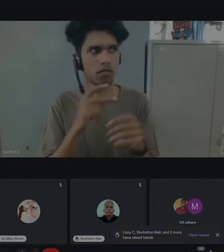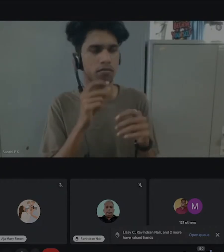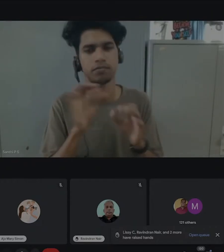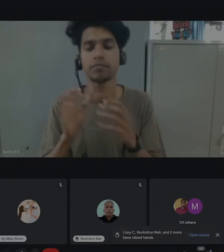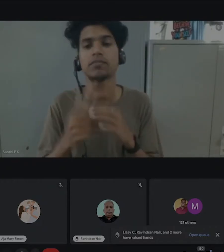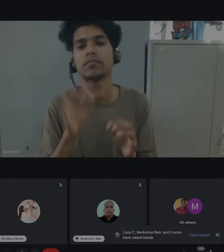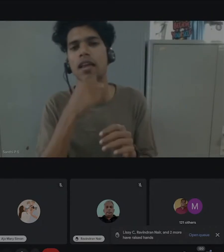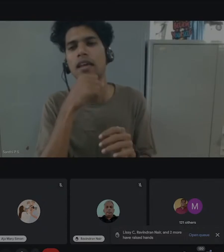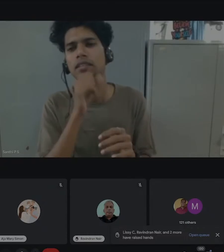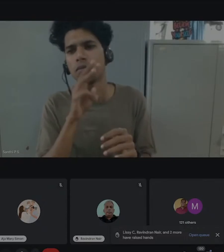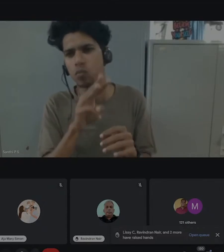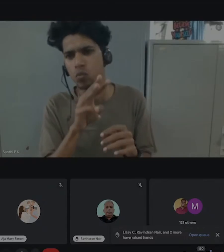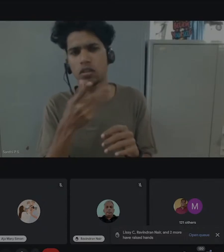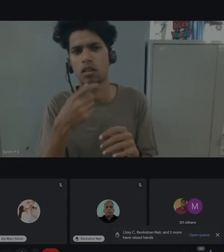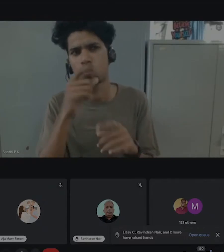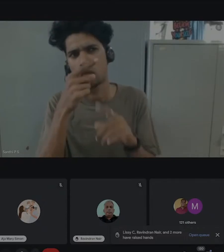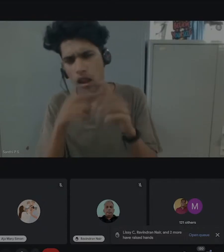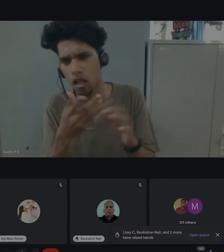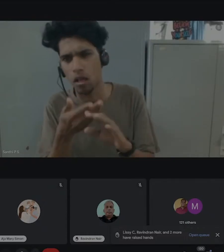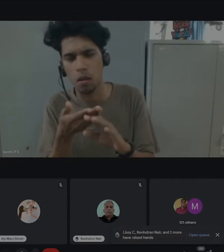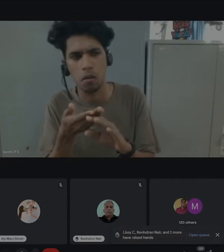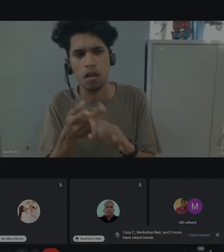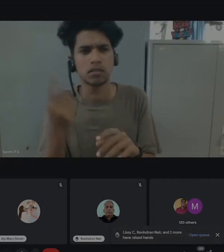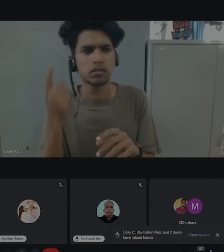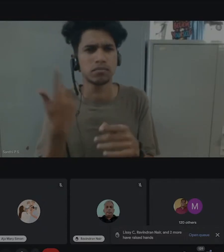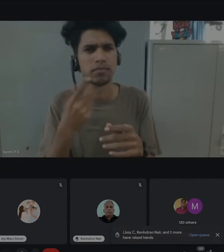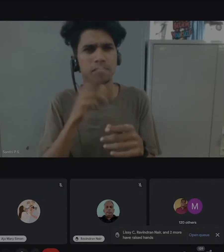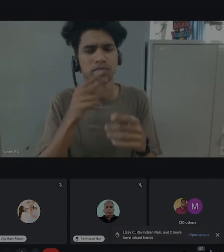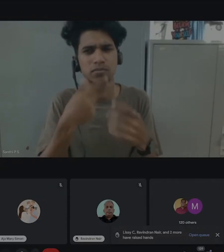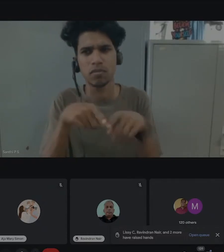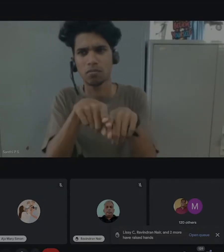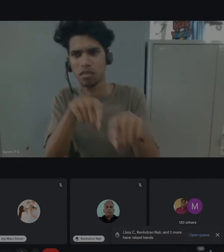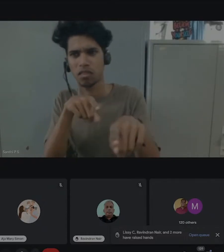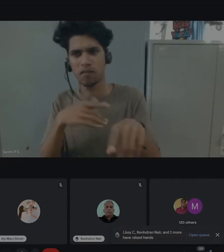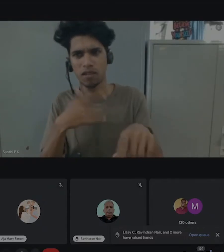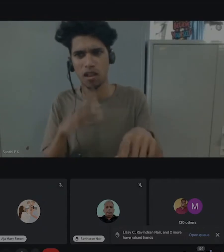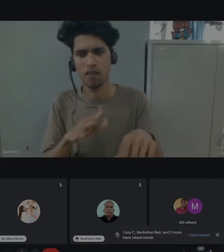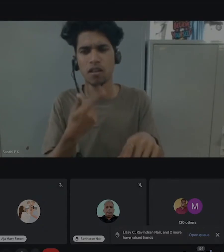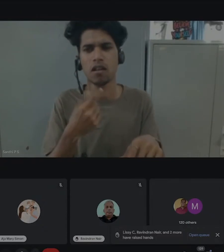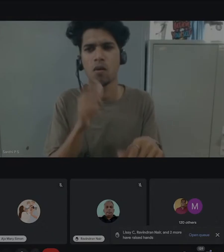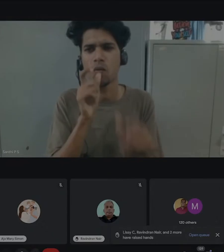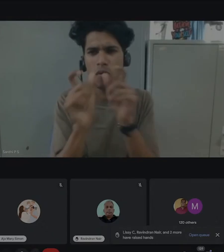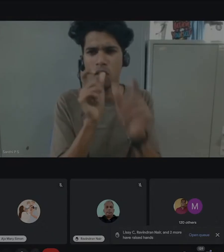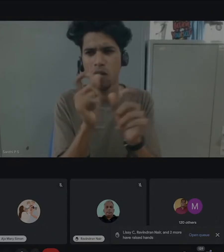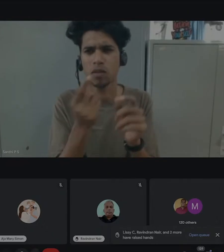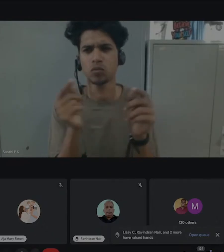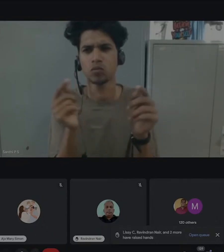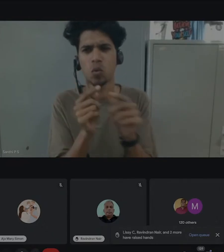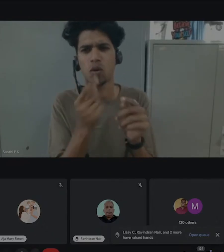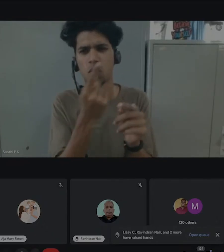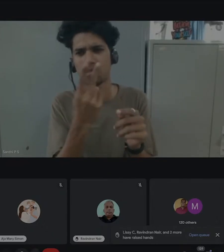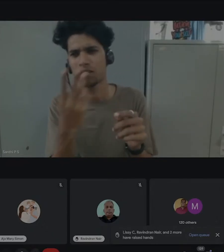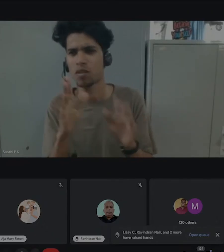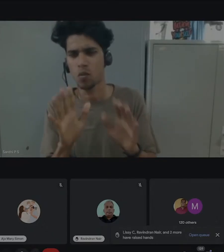കുഞ്ഞിന് സംസാരത്തിൽ കുറച്ച് പുറകോട്ടാണ് എന്നാണ് മനസ്സിലാക്കാൻ സാധിച്ചിരിക്കുന്നത്. കാര്യം 1-2 വാക്കുകളല്ലേ പറയുന്നുള്ളൂ. കുഞ്ഞിനെ സംസാരിക്കാൻ ഉള്ള